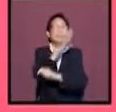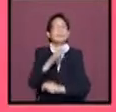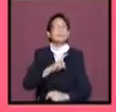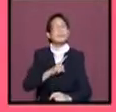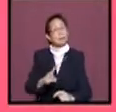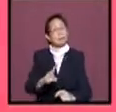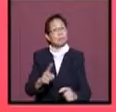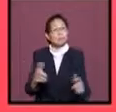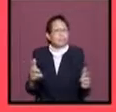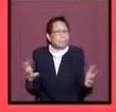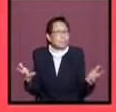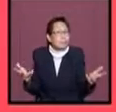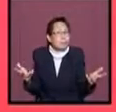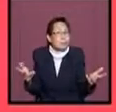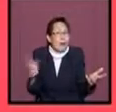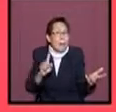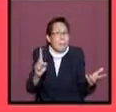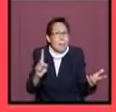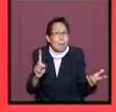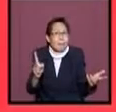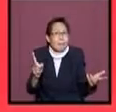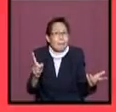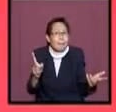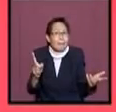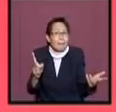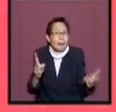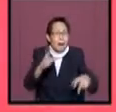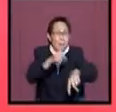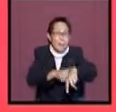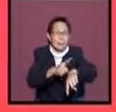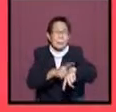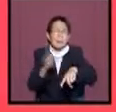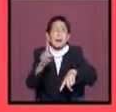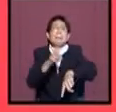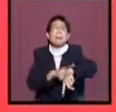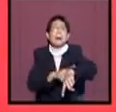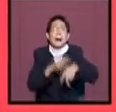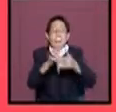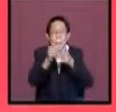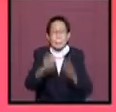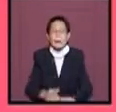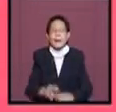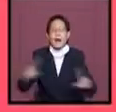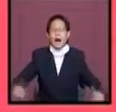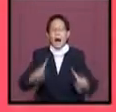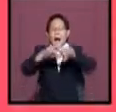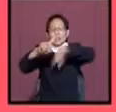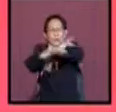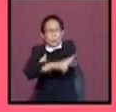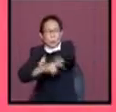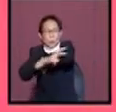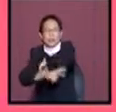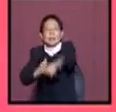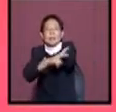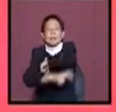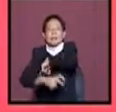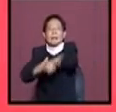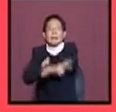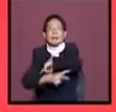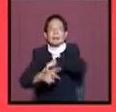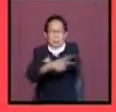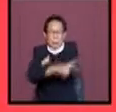Yang manakah mereka ketika pemimpin UMNO mencuri dan menjarah harta